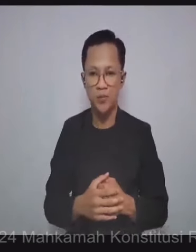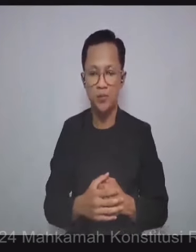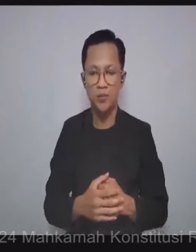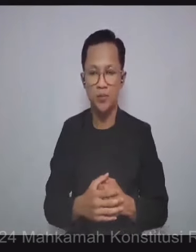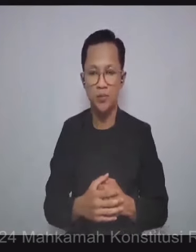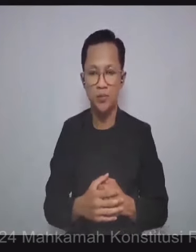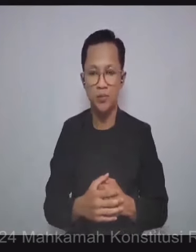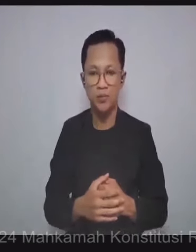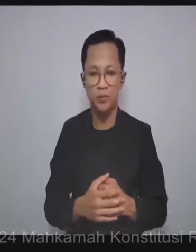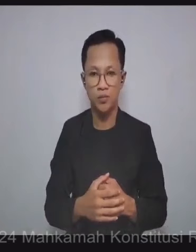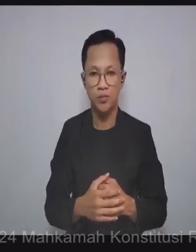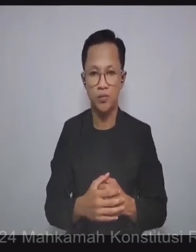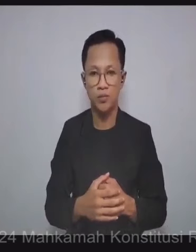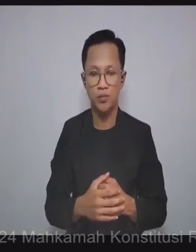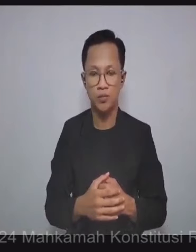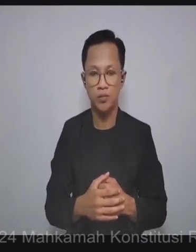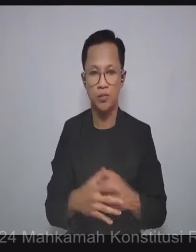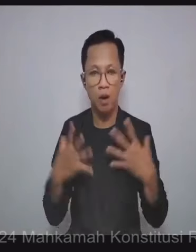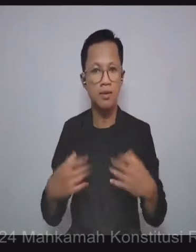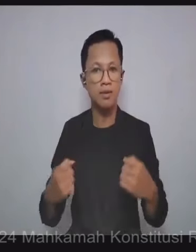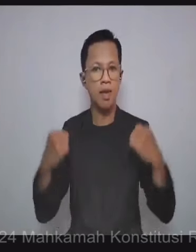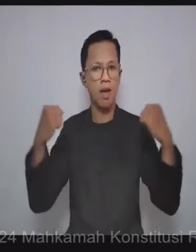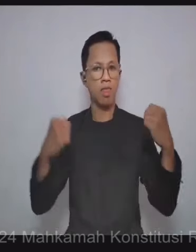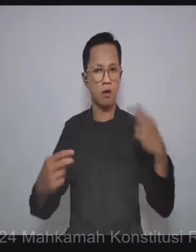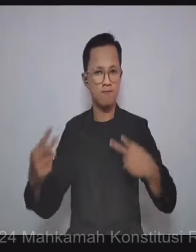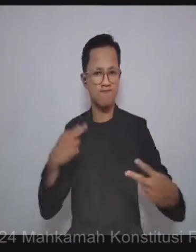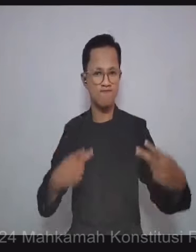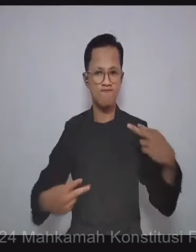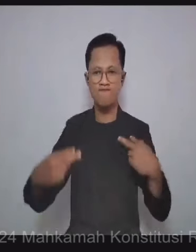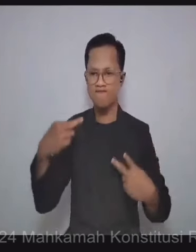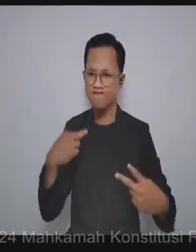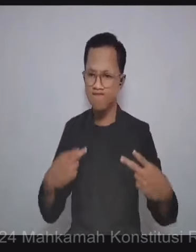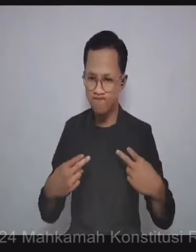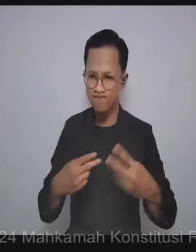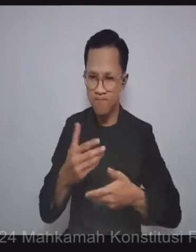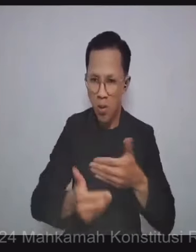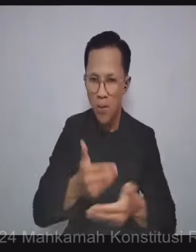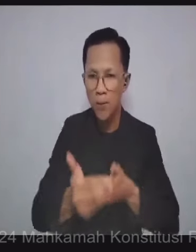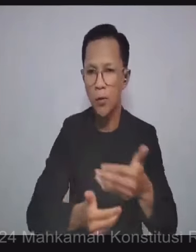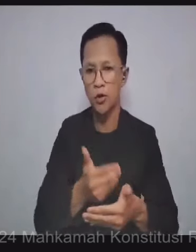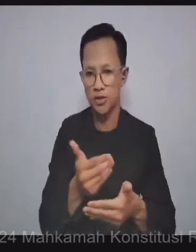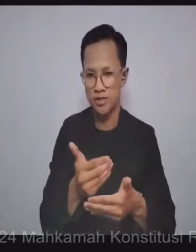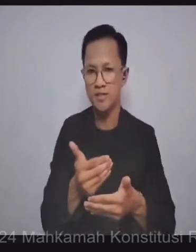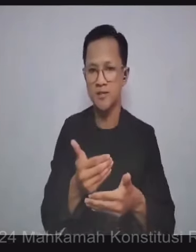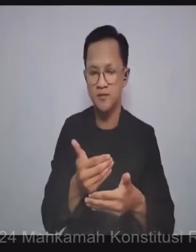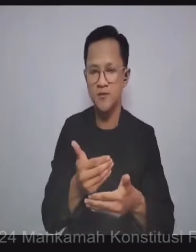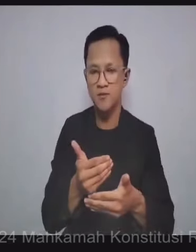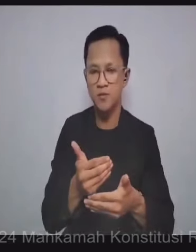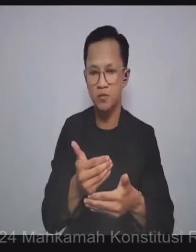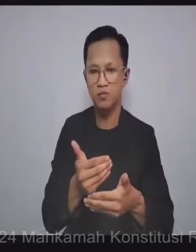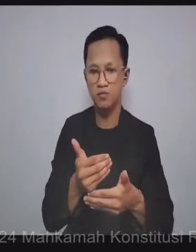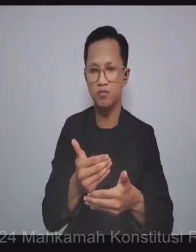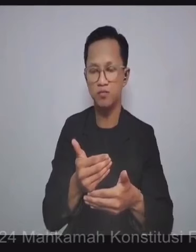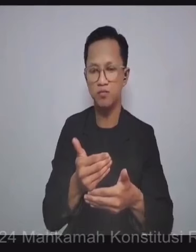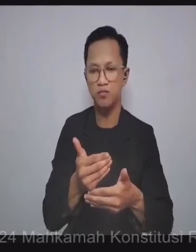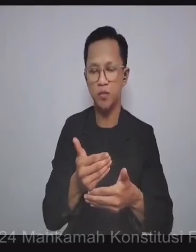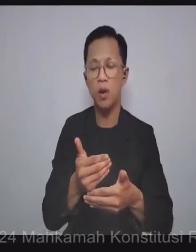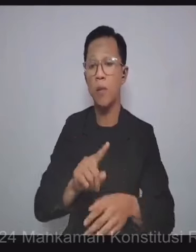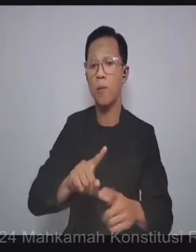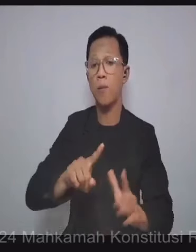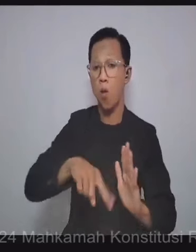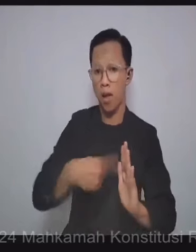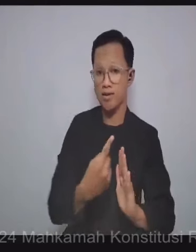tahun 2023 di mana waktu itu proses pemeriksaan kesehatan dan verifikasi dialokasikan mulai